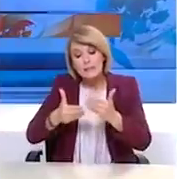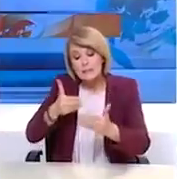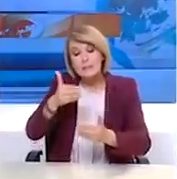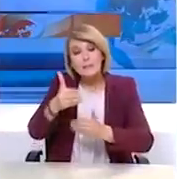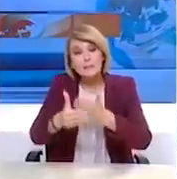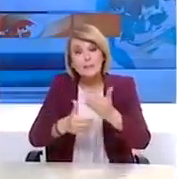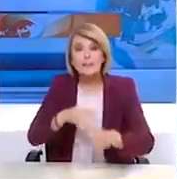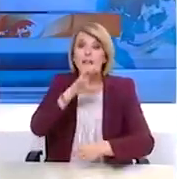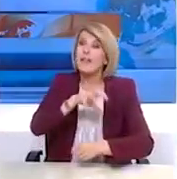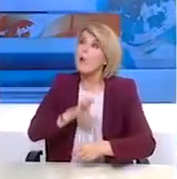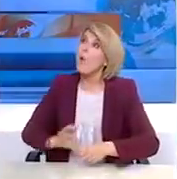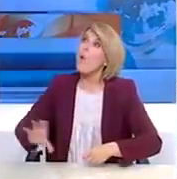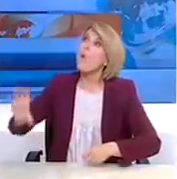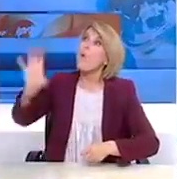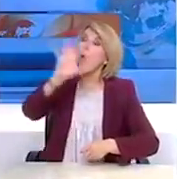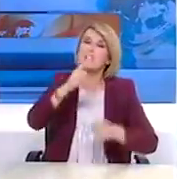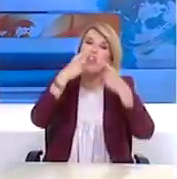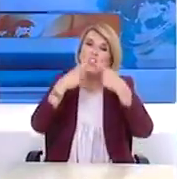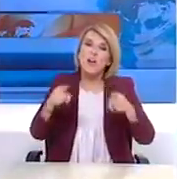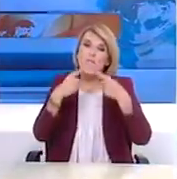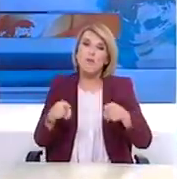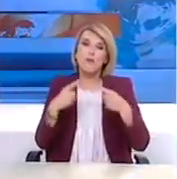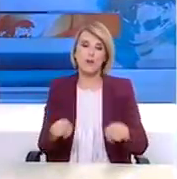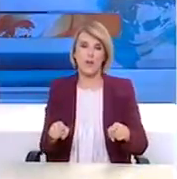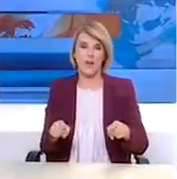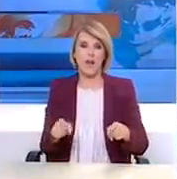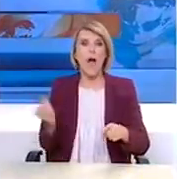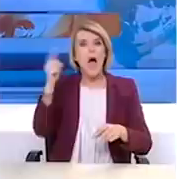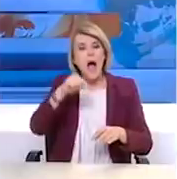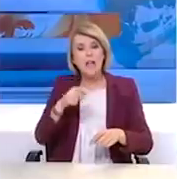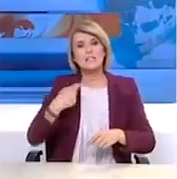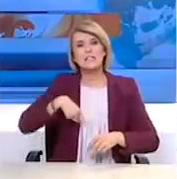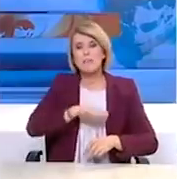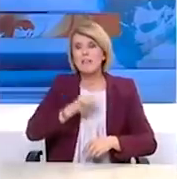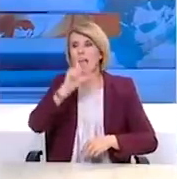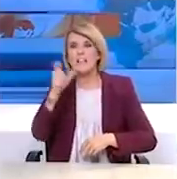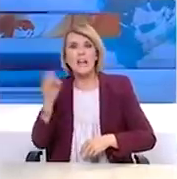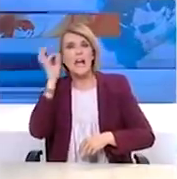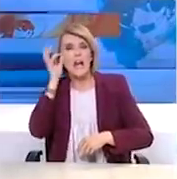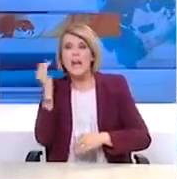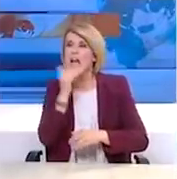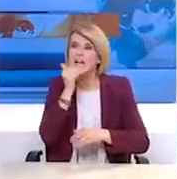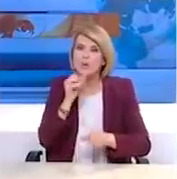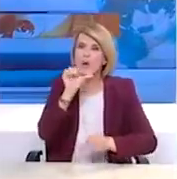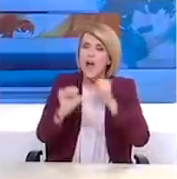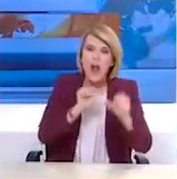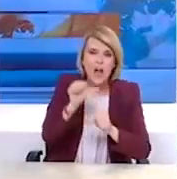μια διαφορετική ταχύτητα σε αυτή την επιδημία, όπως έχετε δει. Κάποιες χώρες προχωρούν πιο γρήγορα, χτίζουν υψηλότερη